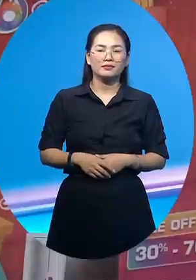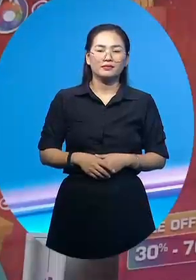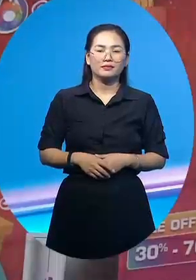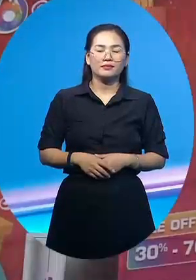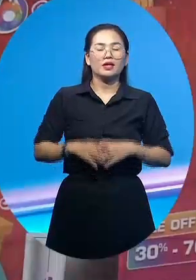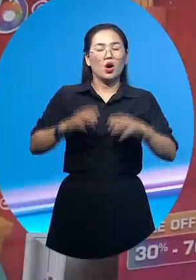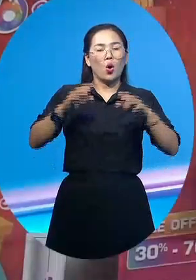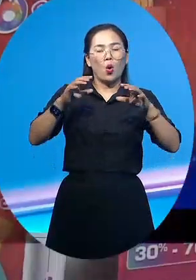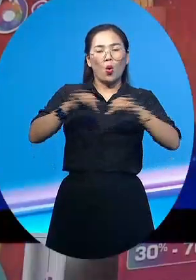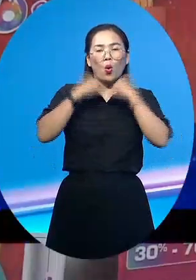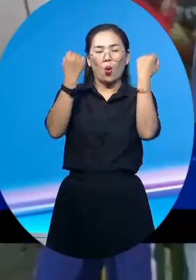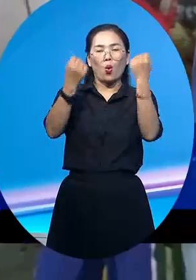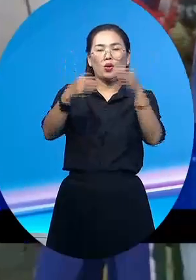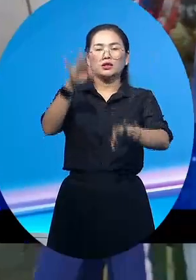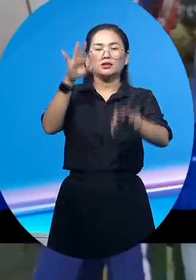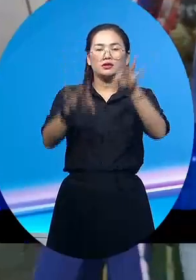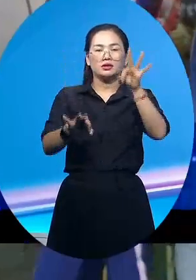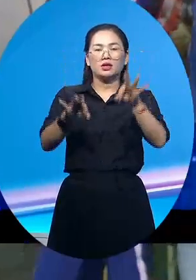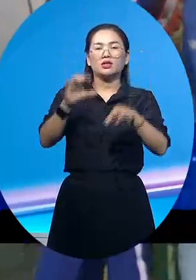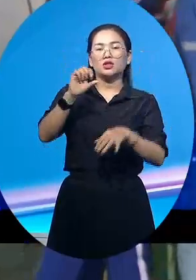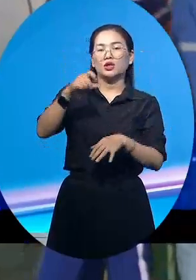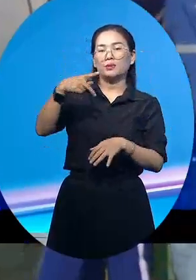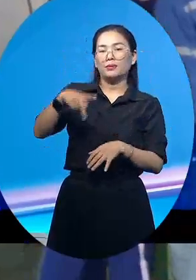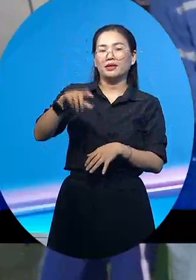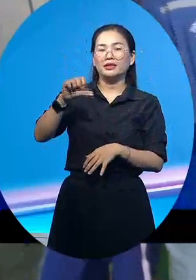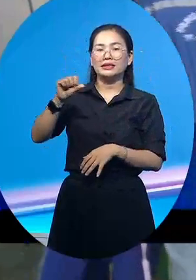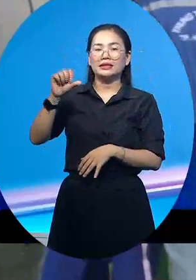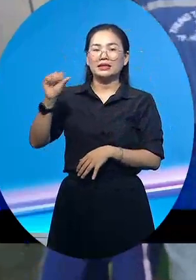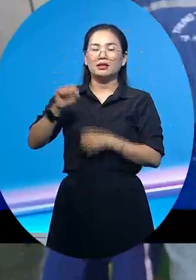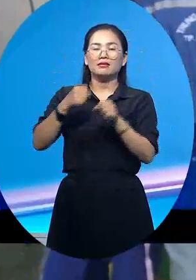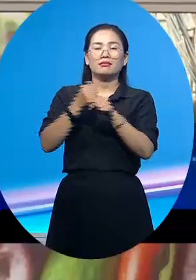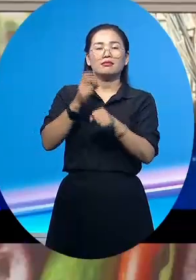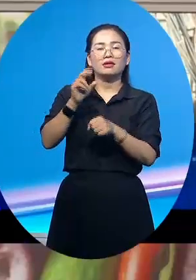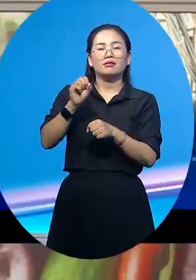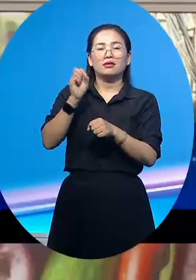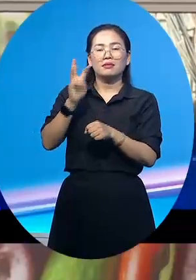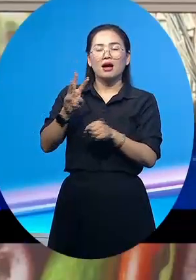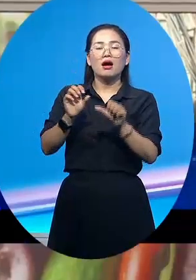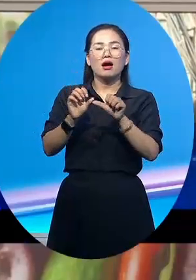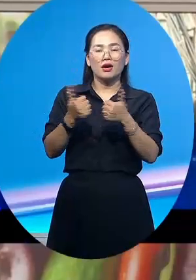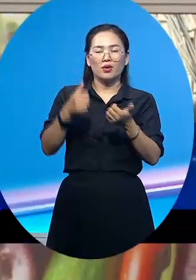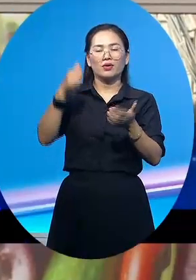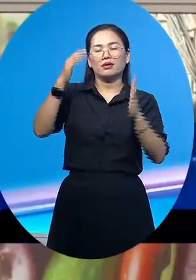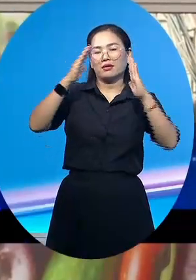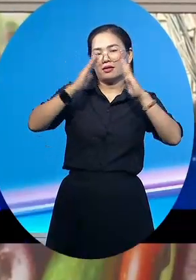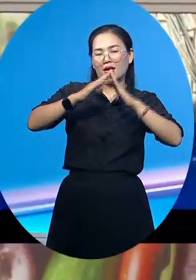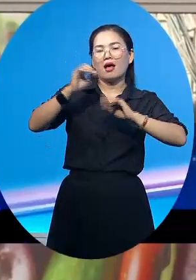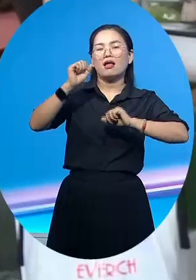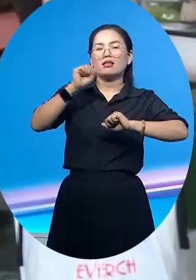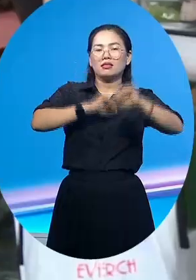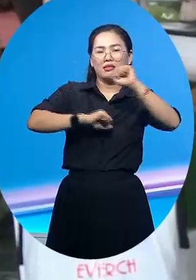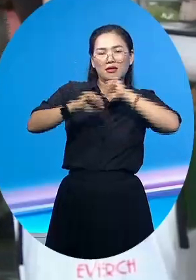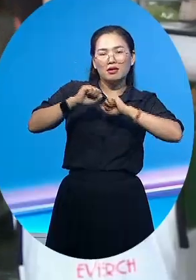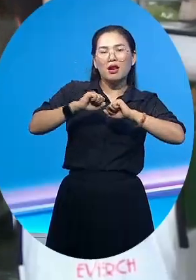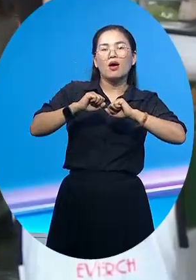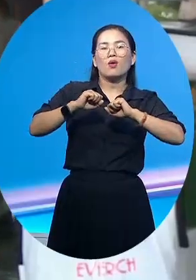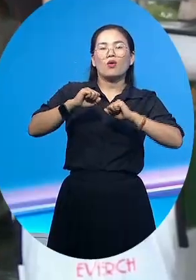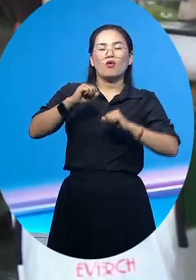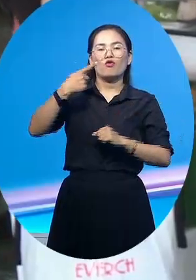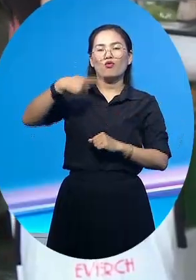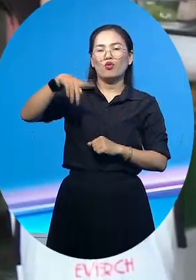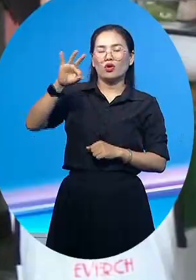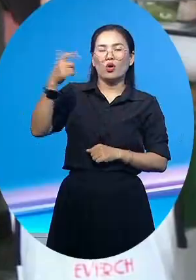hội chợ khuyến mại shopping season năm 2023 đang diễn ra tại nhà thi đấu thể dục thể thao Phú Thọ Quận 11 thành phố Hồ Chí Minh